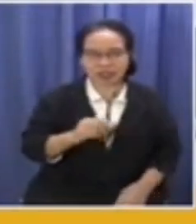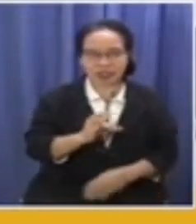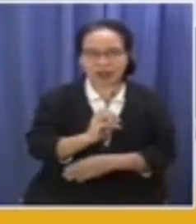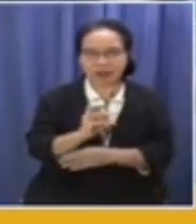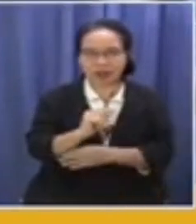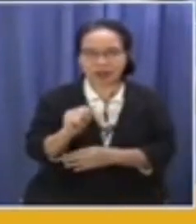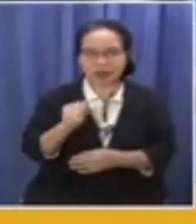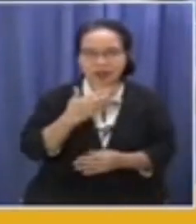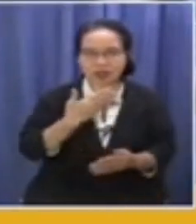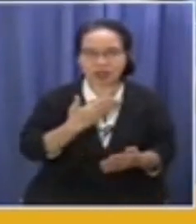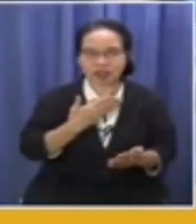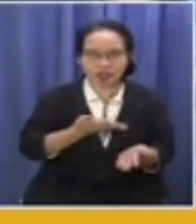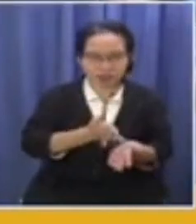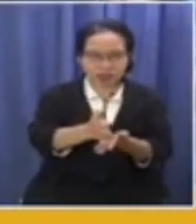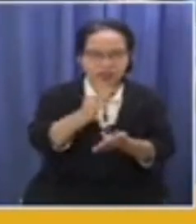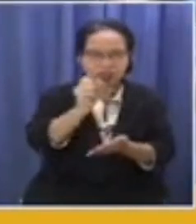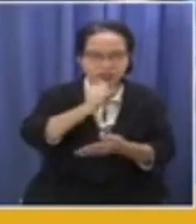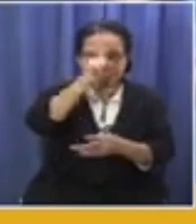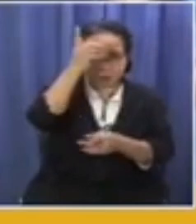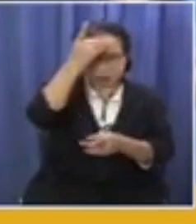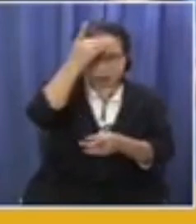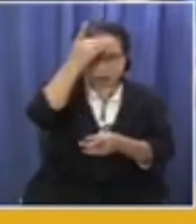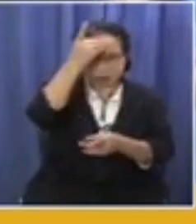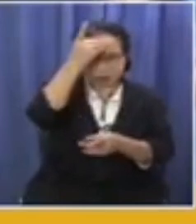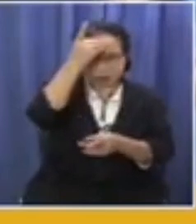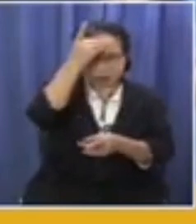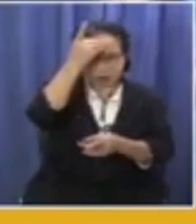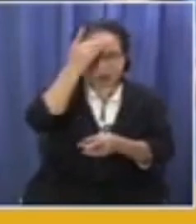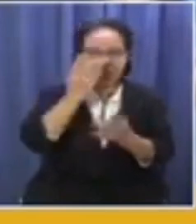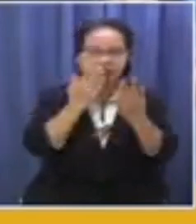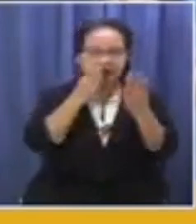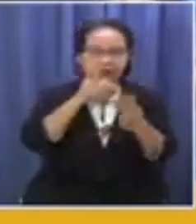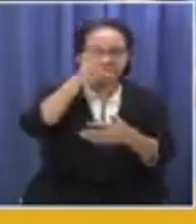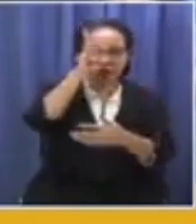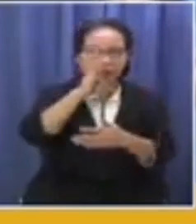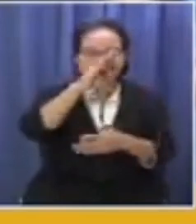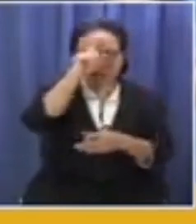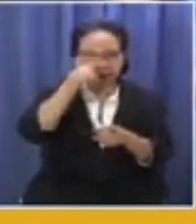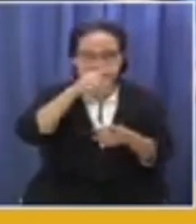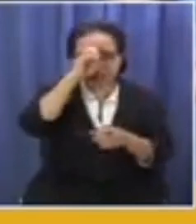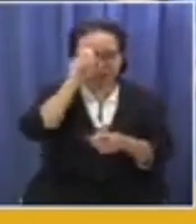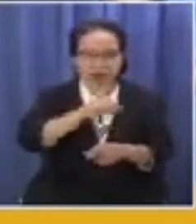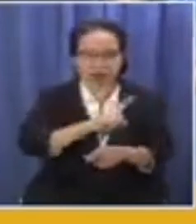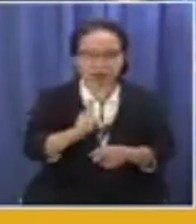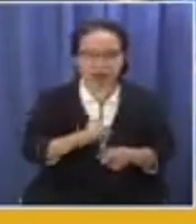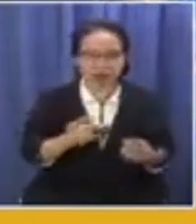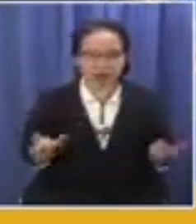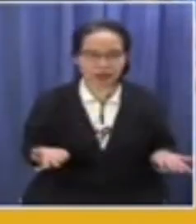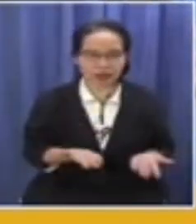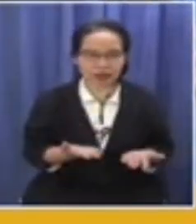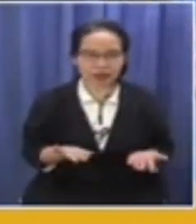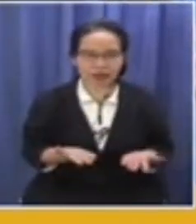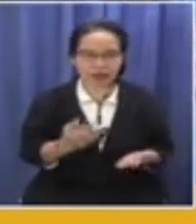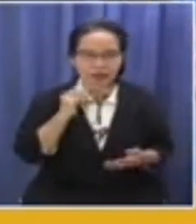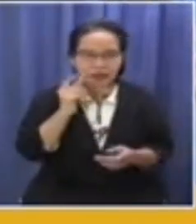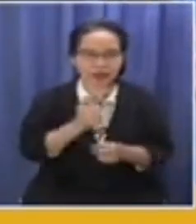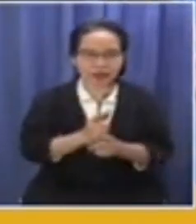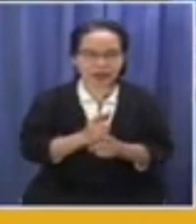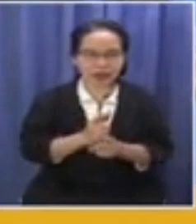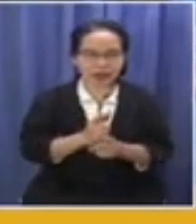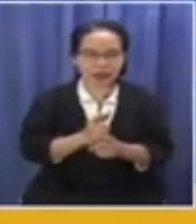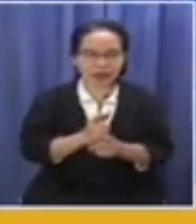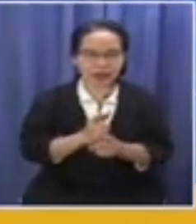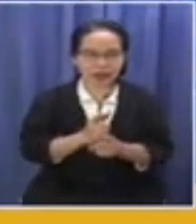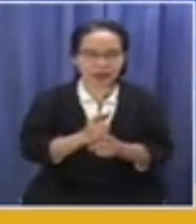ahead please Opo kapatid na Daniel Salamat po sa Diyos kapatid na Eli ang magtatanong po rito ay si sister dilla